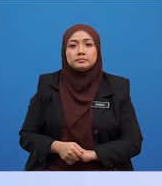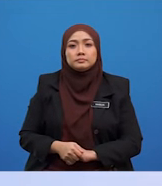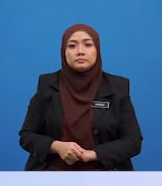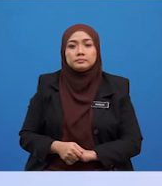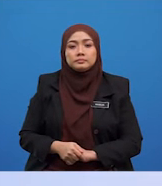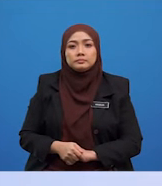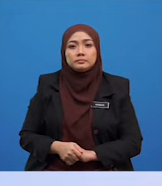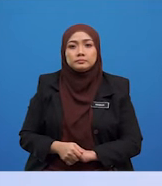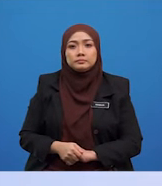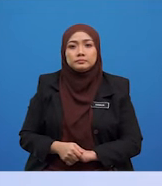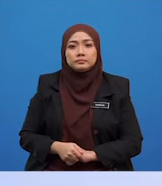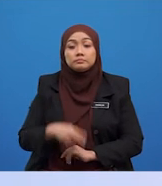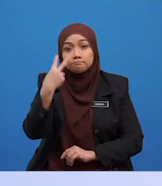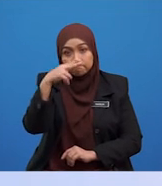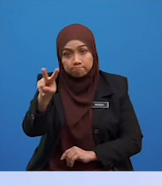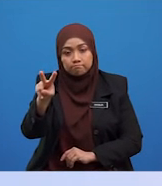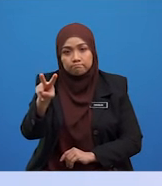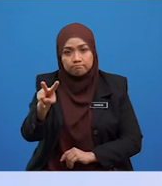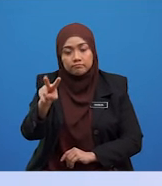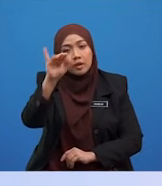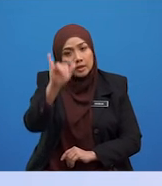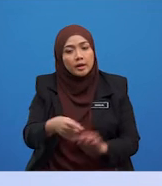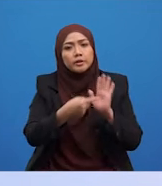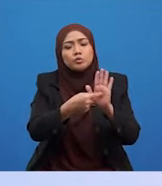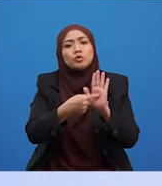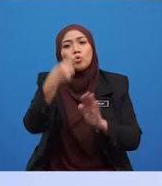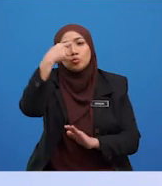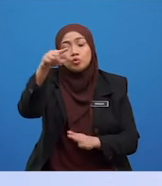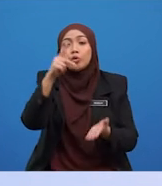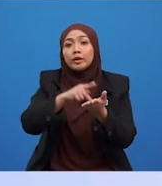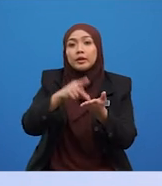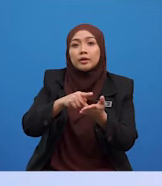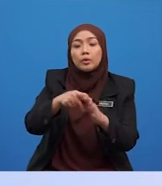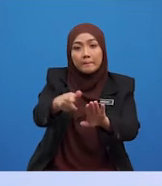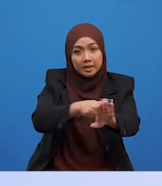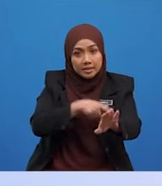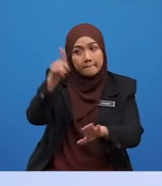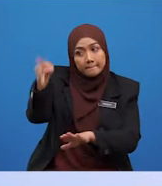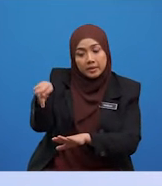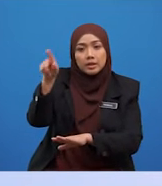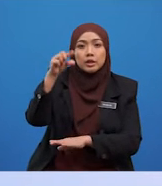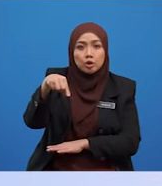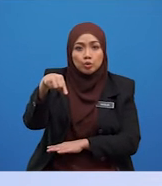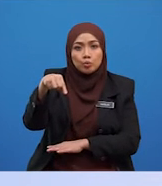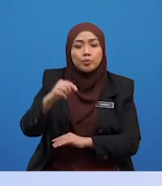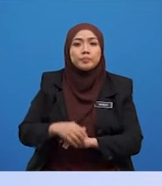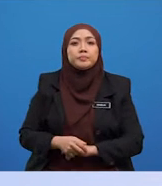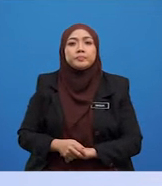Murid-murid, seterusnya lihat paparan untuk mengira panjang PQ.